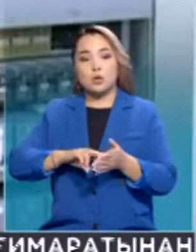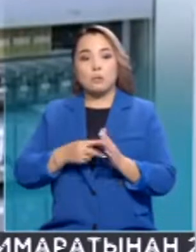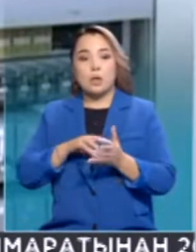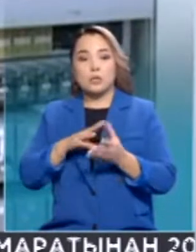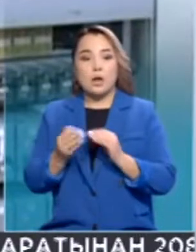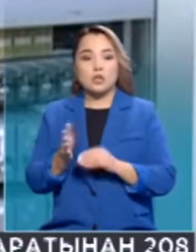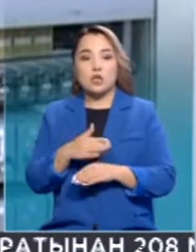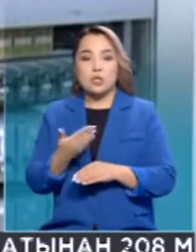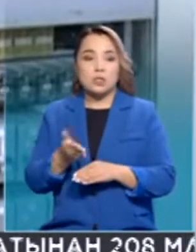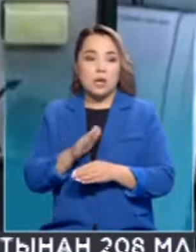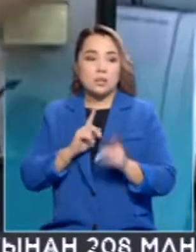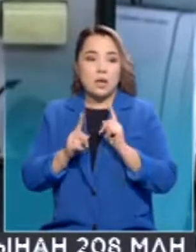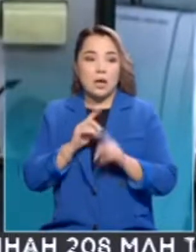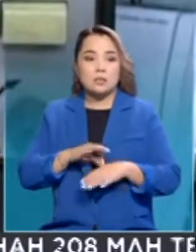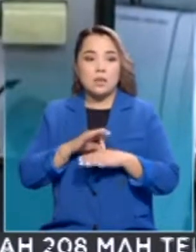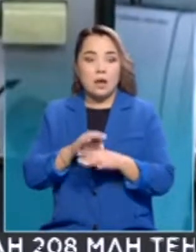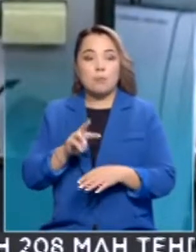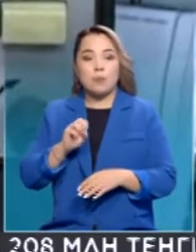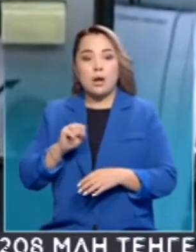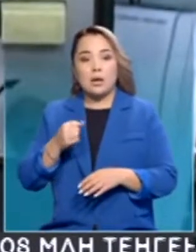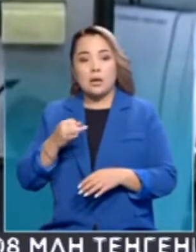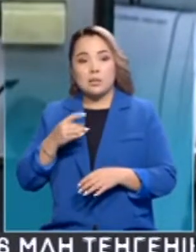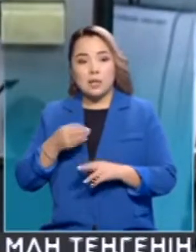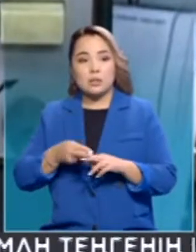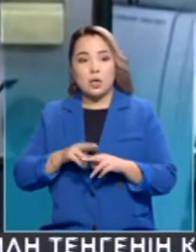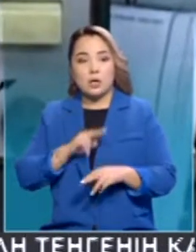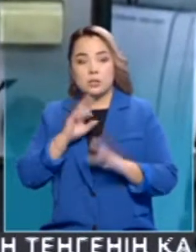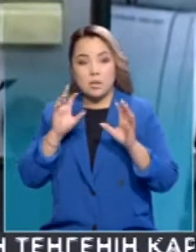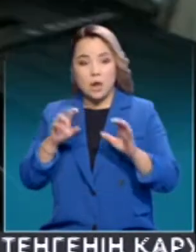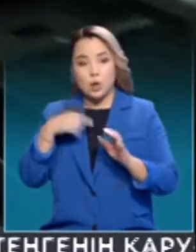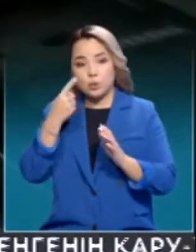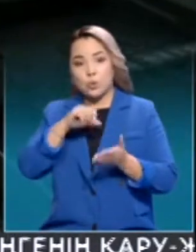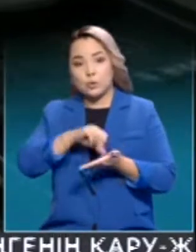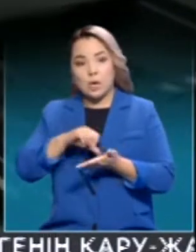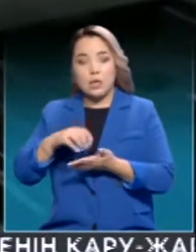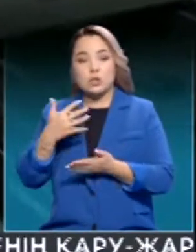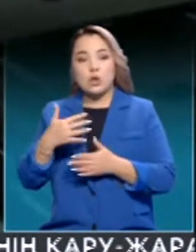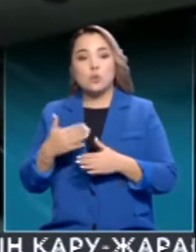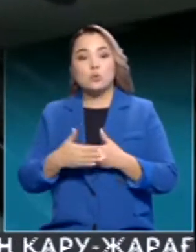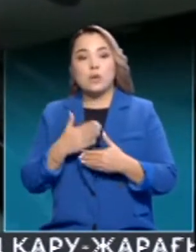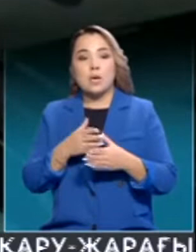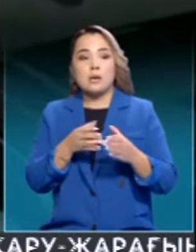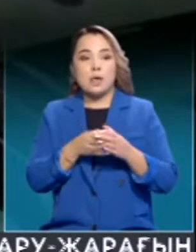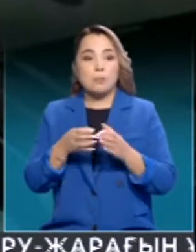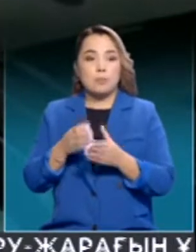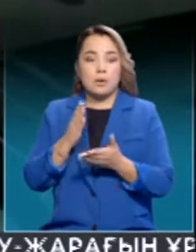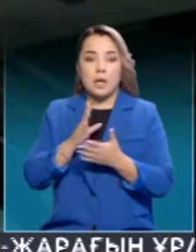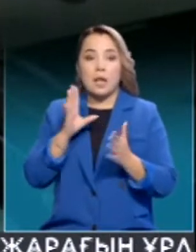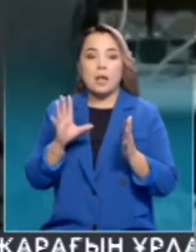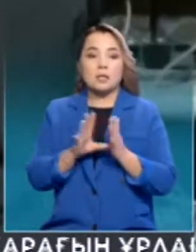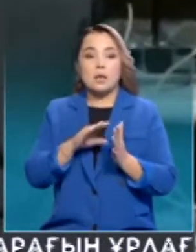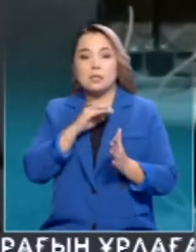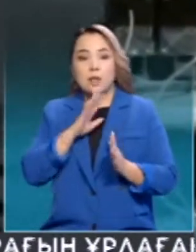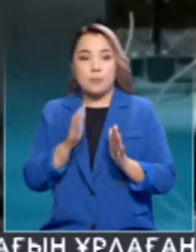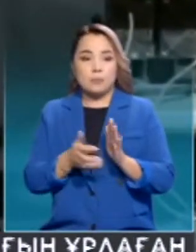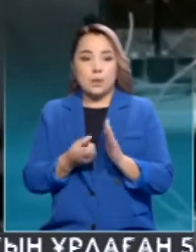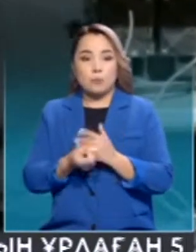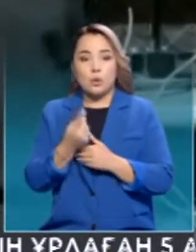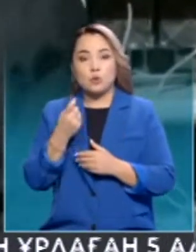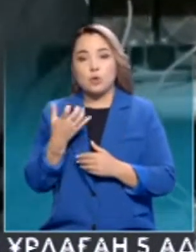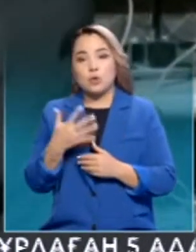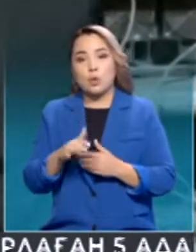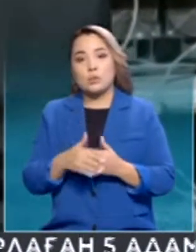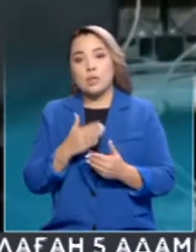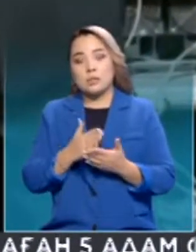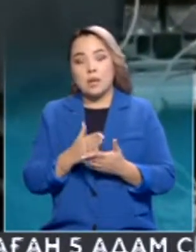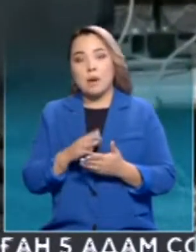жан-жақты талқыланды. Қазір елімізде майнингпен заңды түрде айналысатын 50-ге жуық компания бар. Бұған дейін энергия тапшылығын тудырған 150-ден